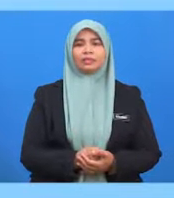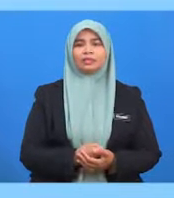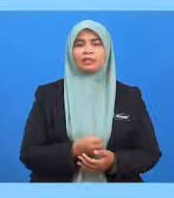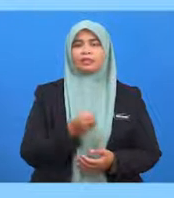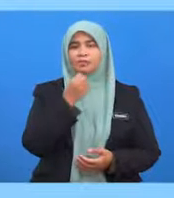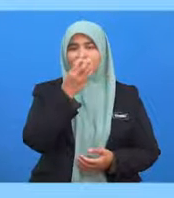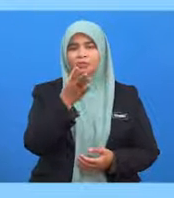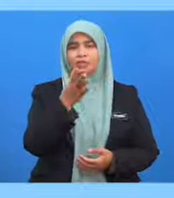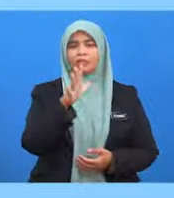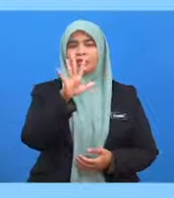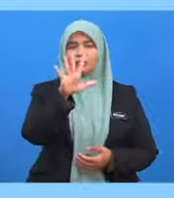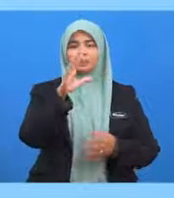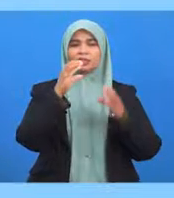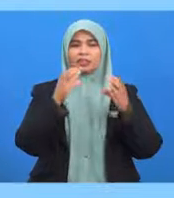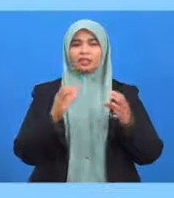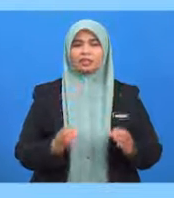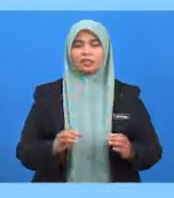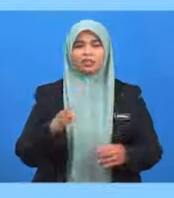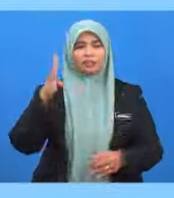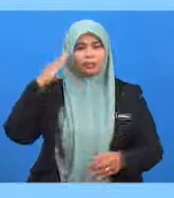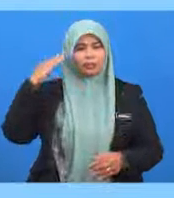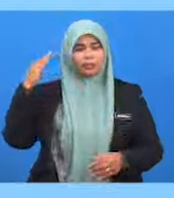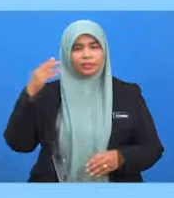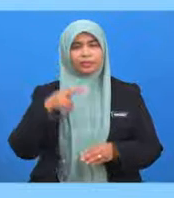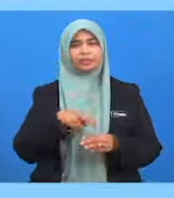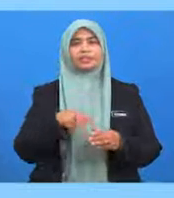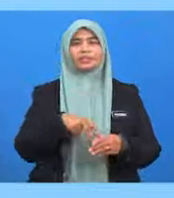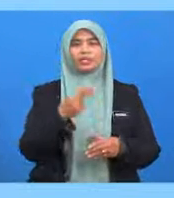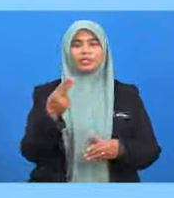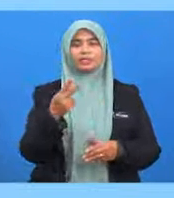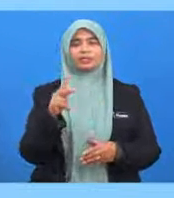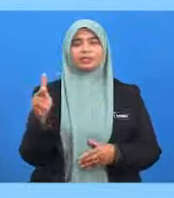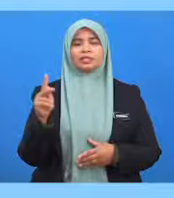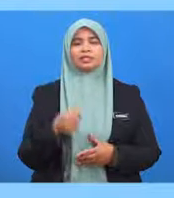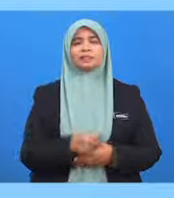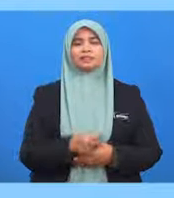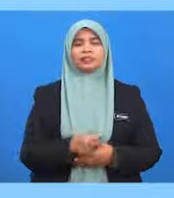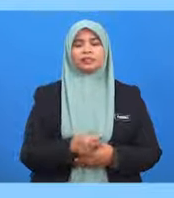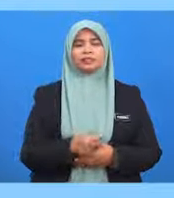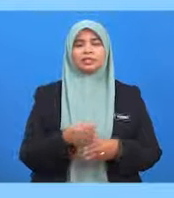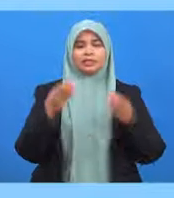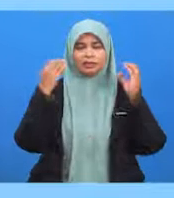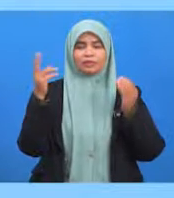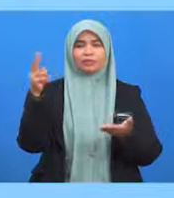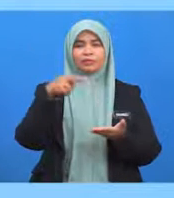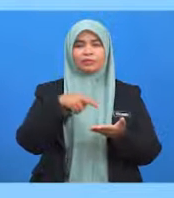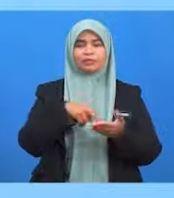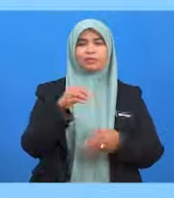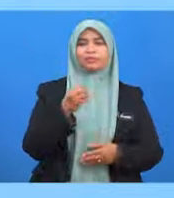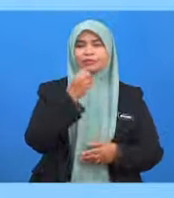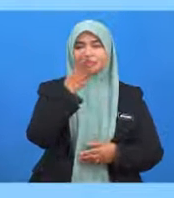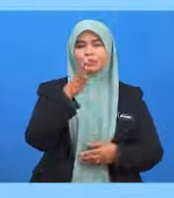sebutkan 5 cara bunyi dihasilkan. Cikgu ulang soalan.